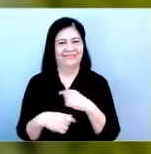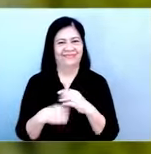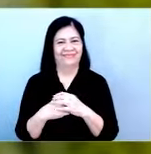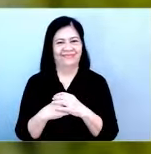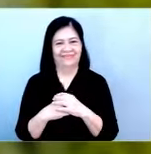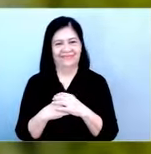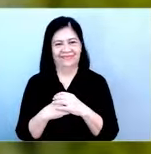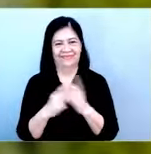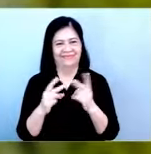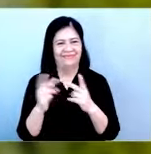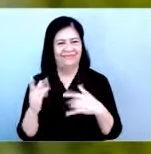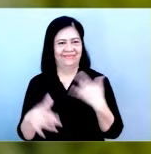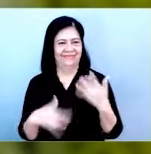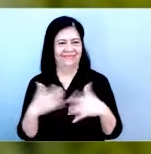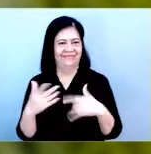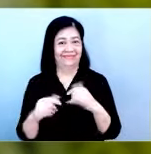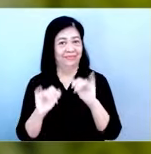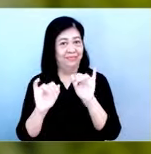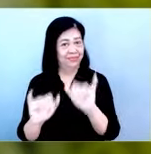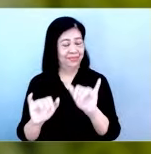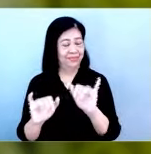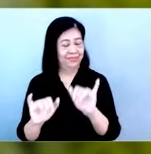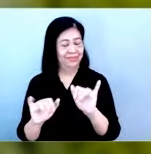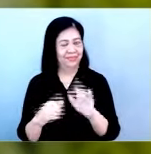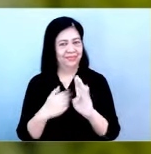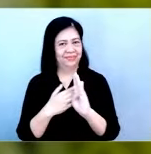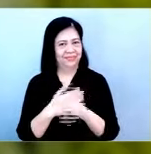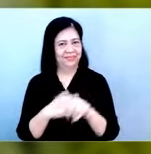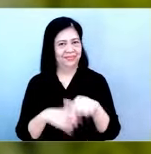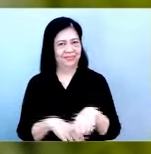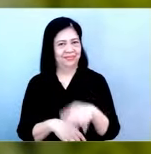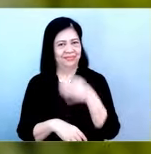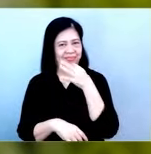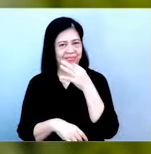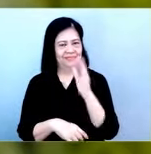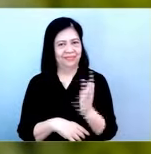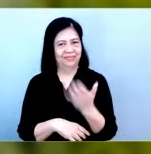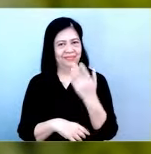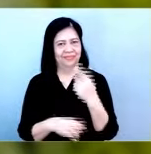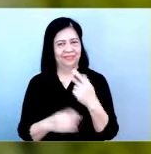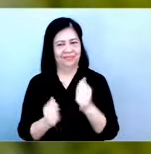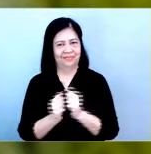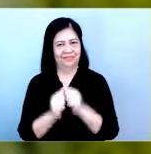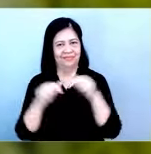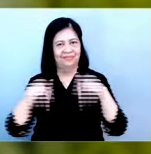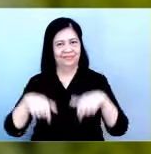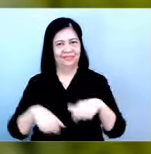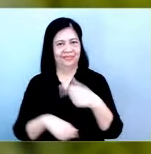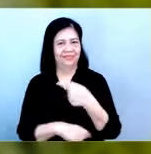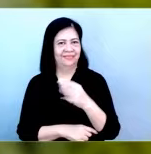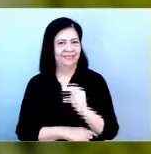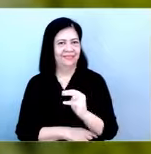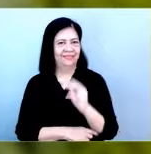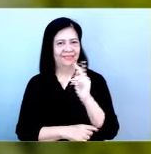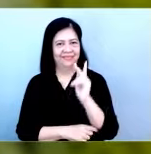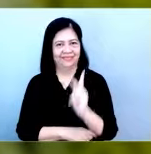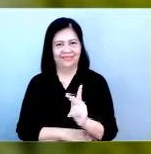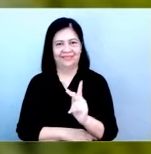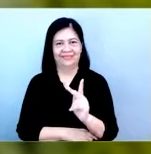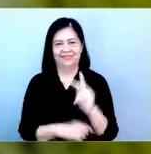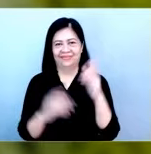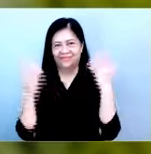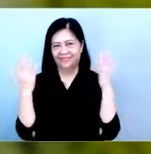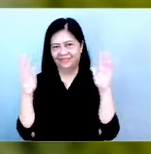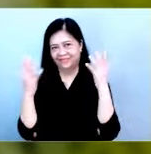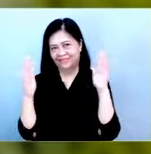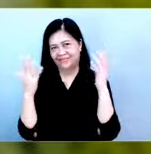I'm so excited! Kaya wag po kayo maalis, magbabalik pa inyong fave morning kasalo. Ito ang Good Morning